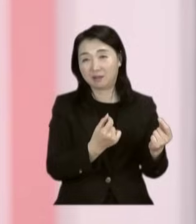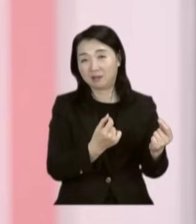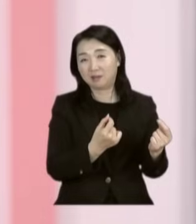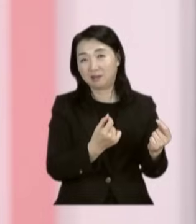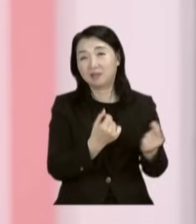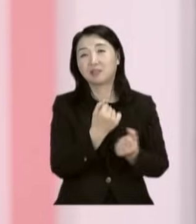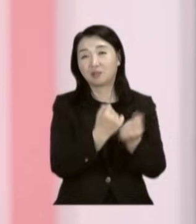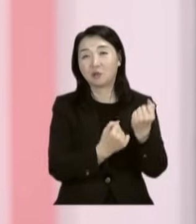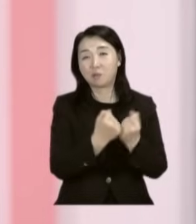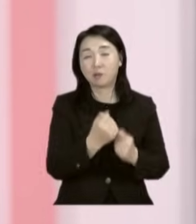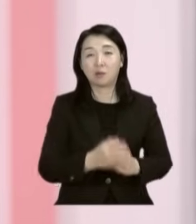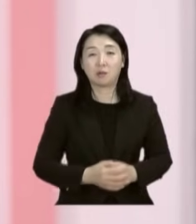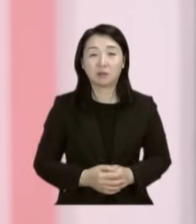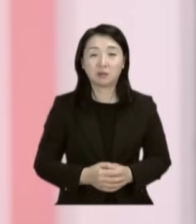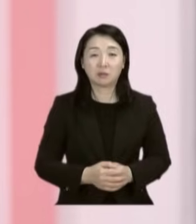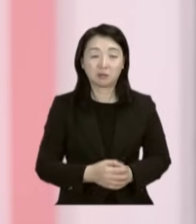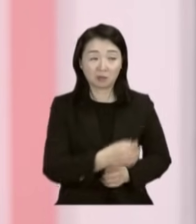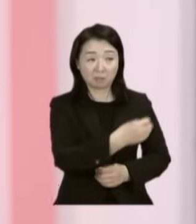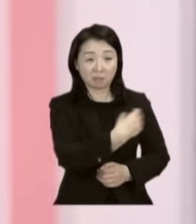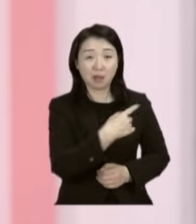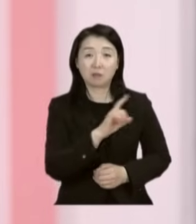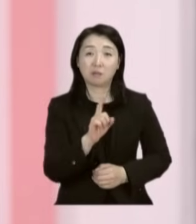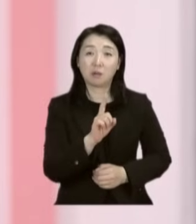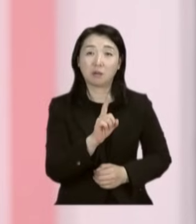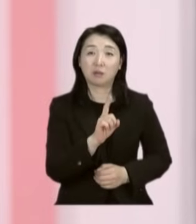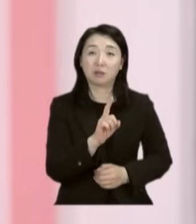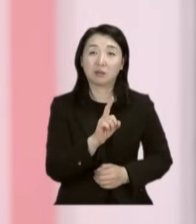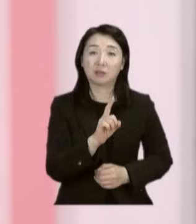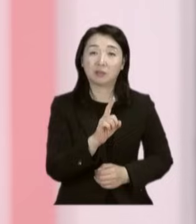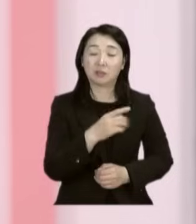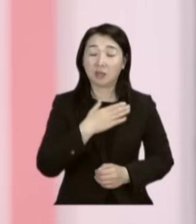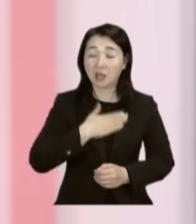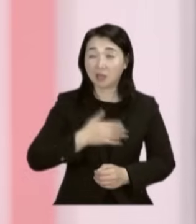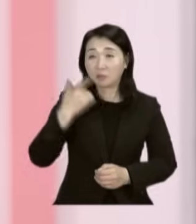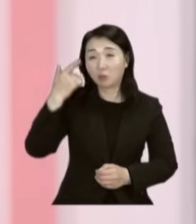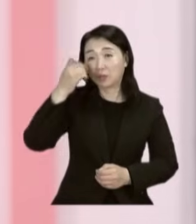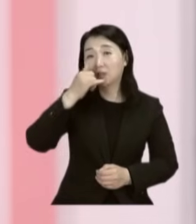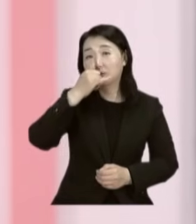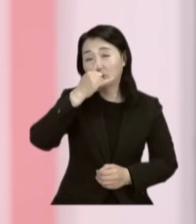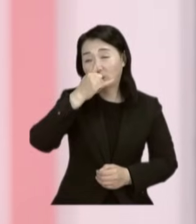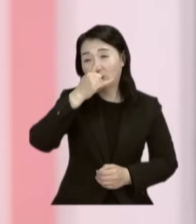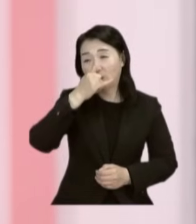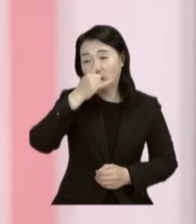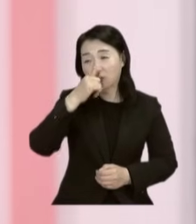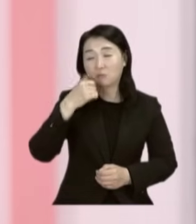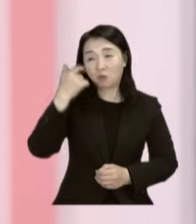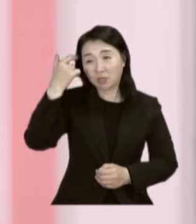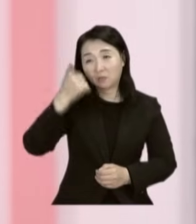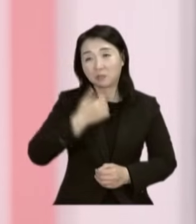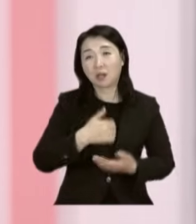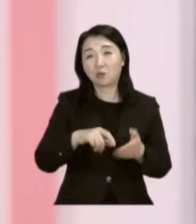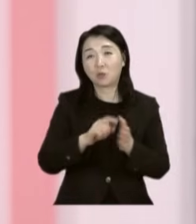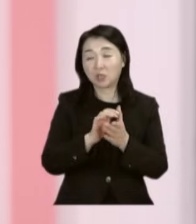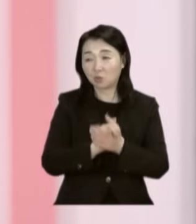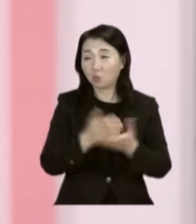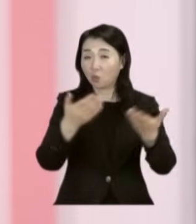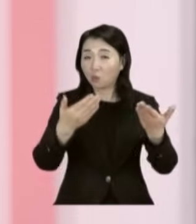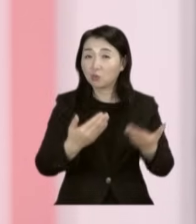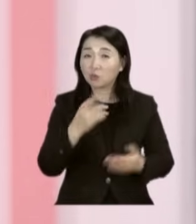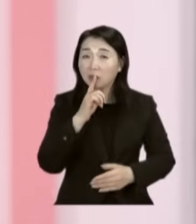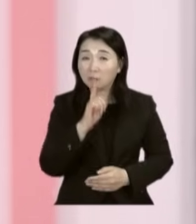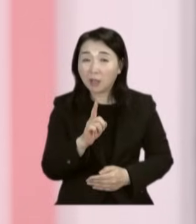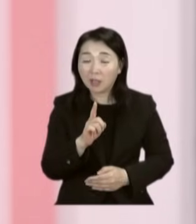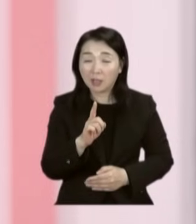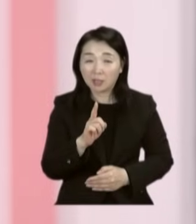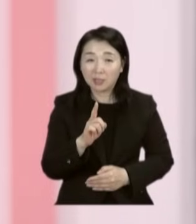허락하신 거라고 그래서 그 친구가 저한테 그러더라고요 어 그러면은 저 아는 목사님이 있는데 그분이 저를 위해 기도해